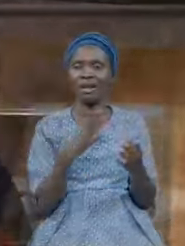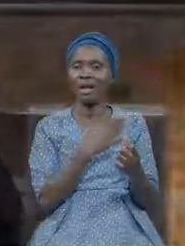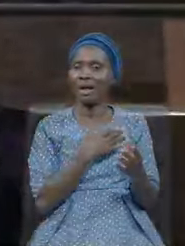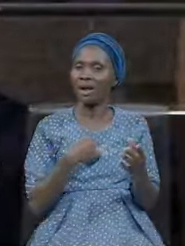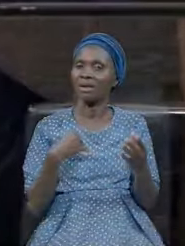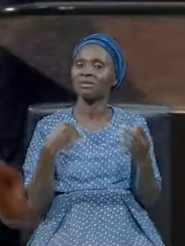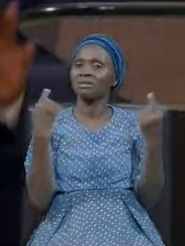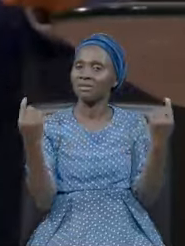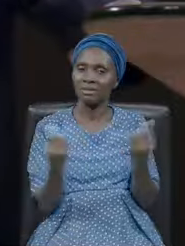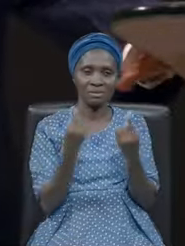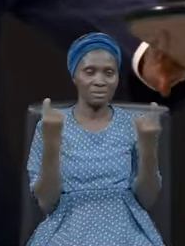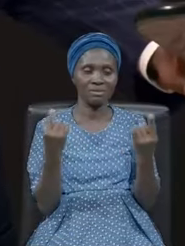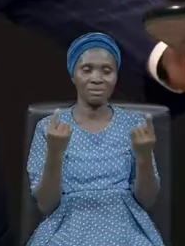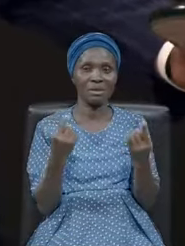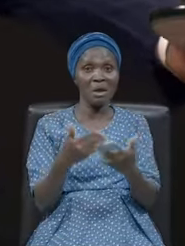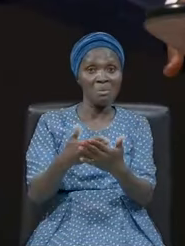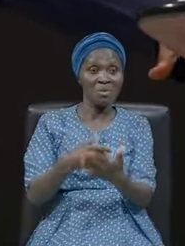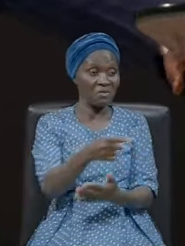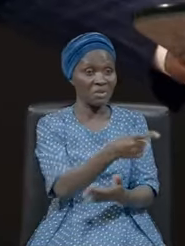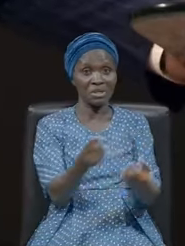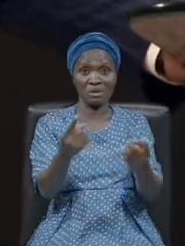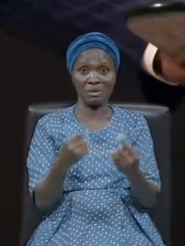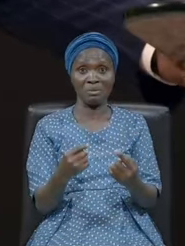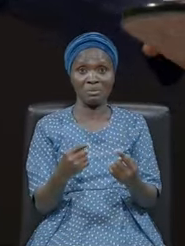transgressions avant qu'il ne